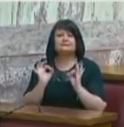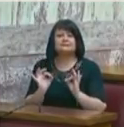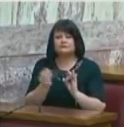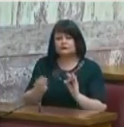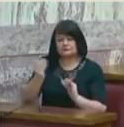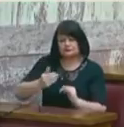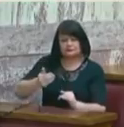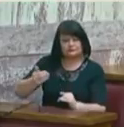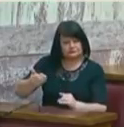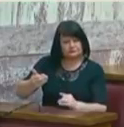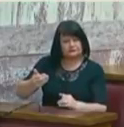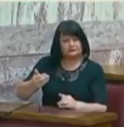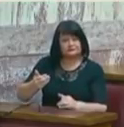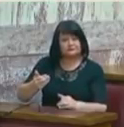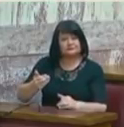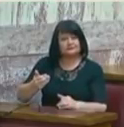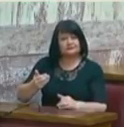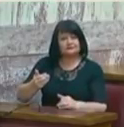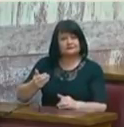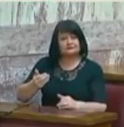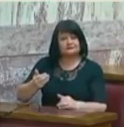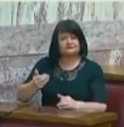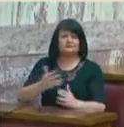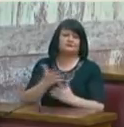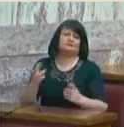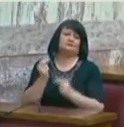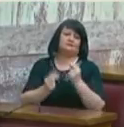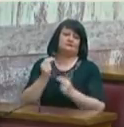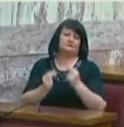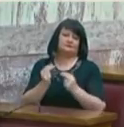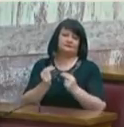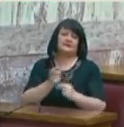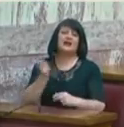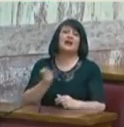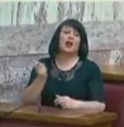το χρόνιο αγκάθι του δημόσιου χρέους,